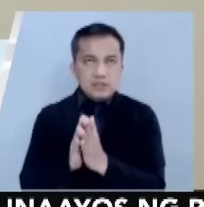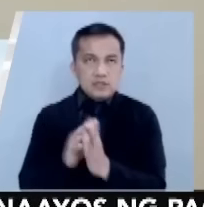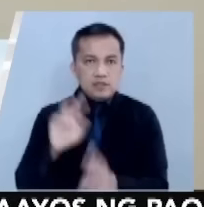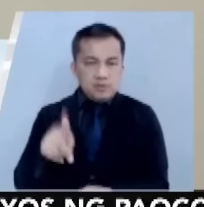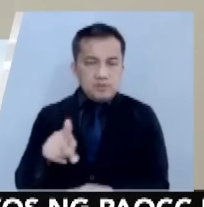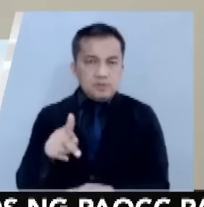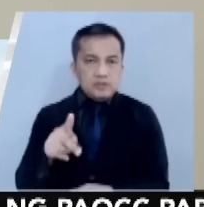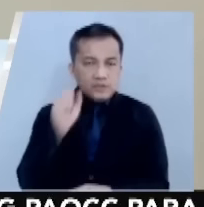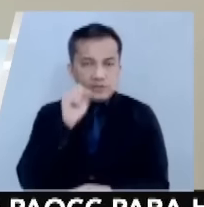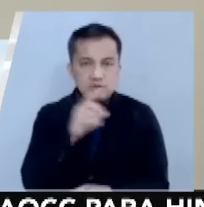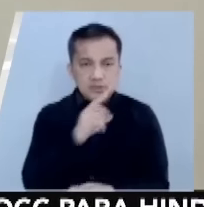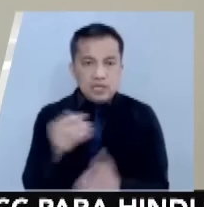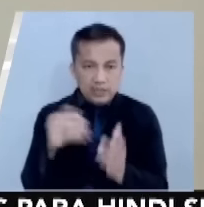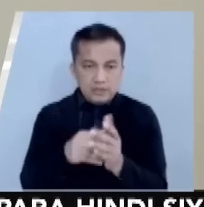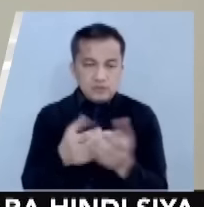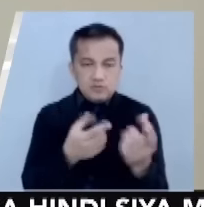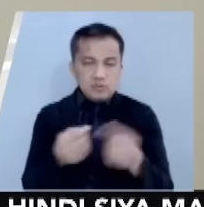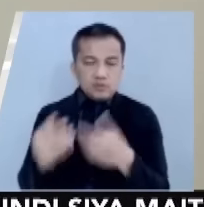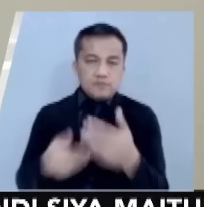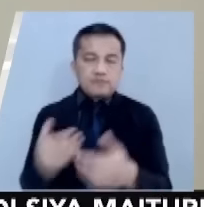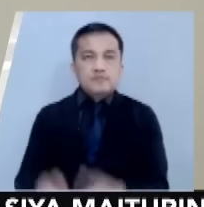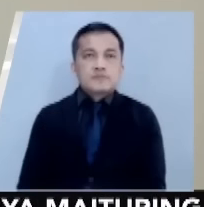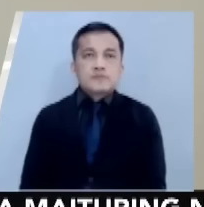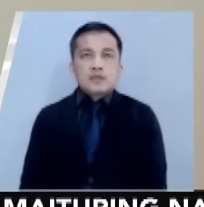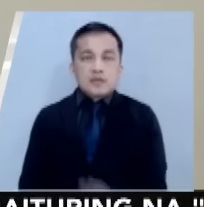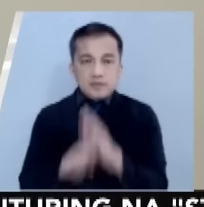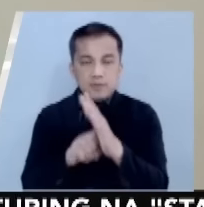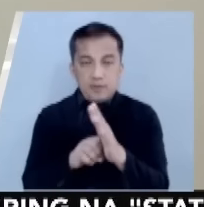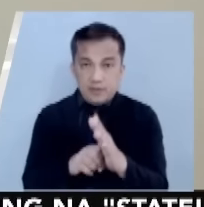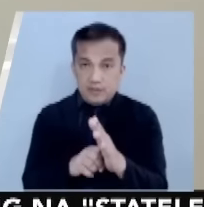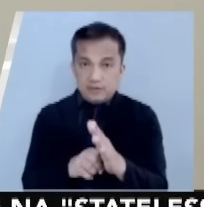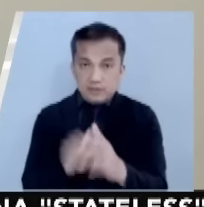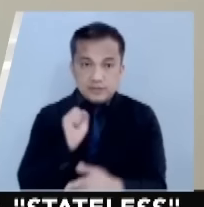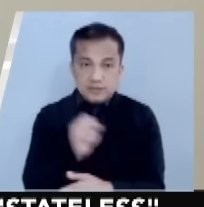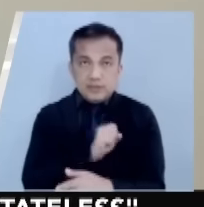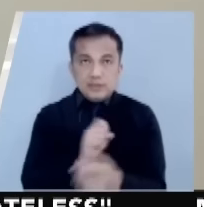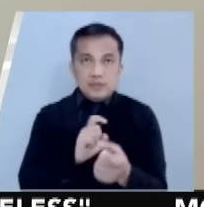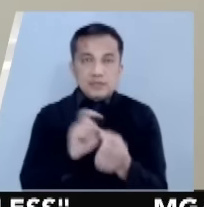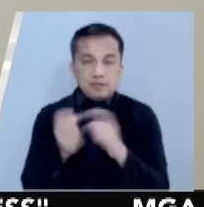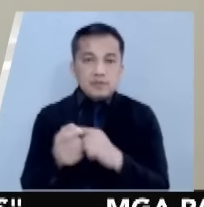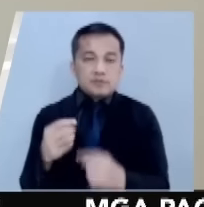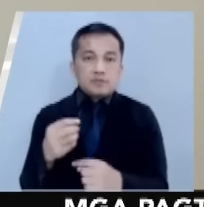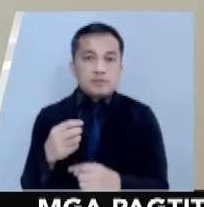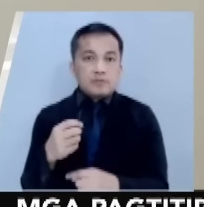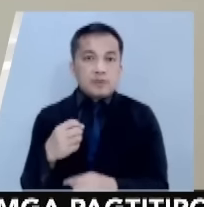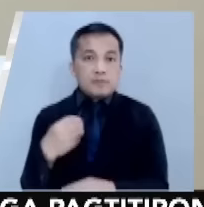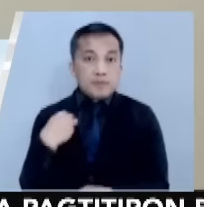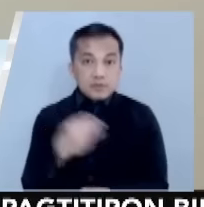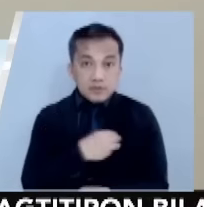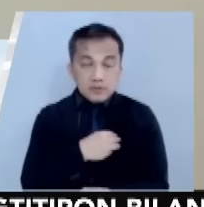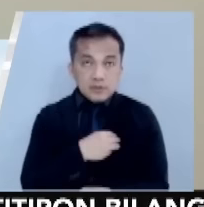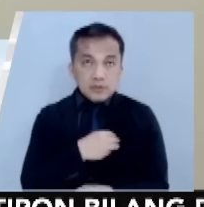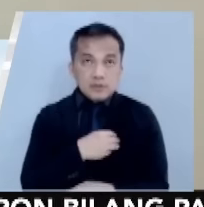Kunyari, yung sa Senate, di ba, kung nagpalit yung membership, nagpalit na yung judge mo.